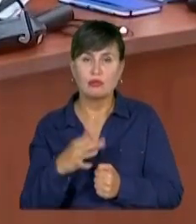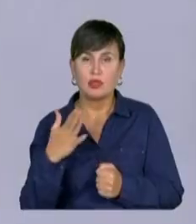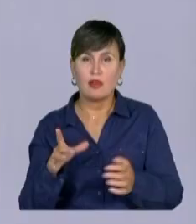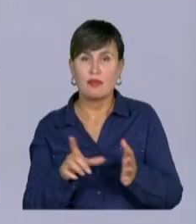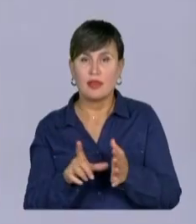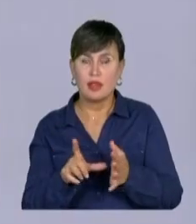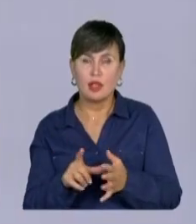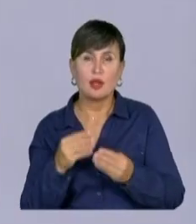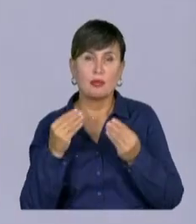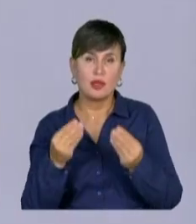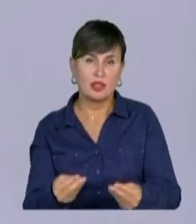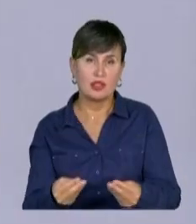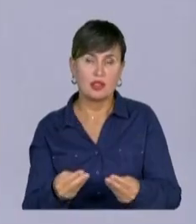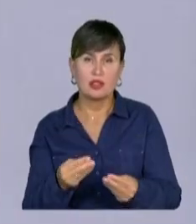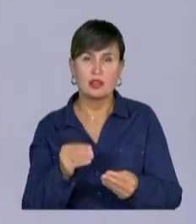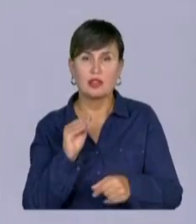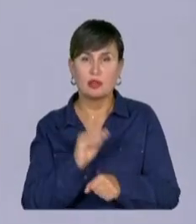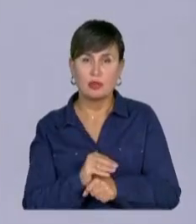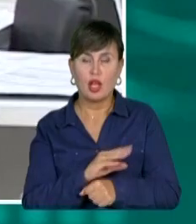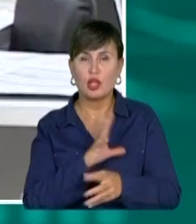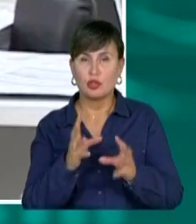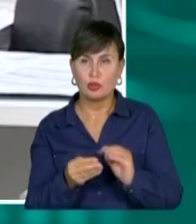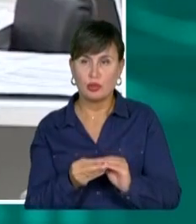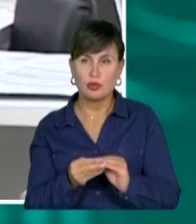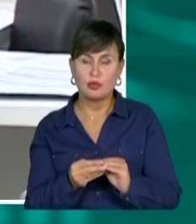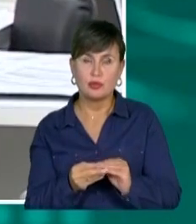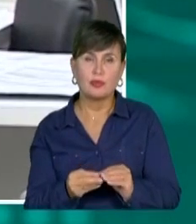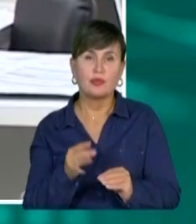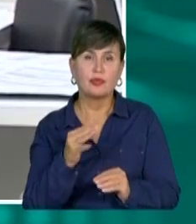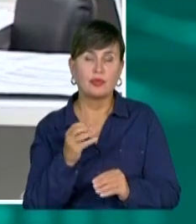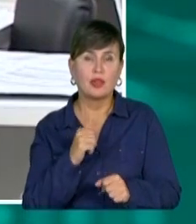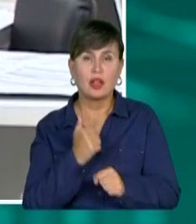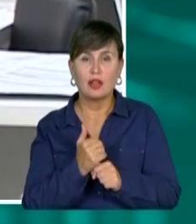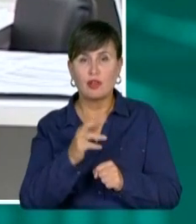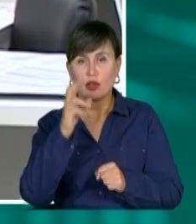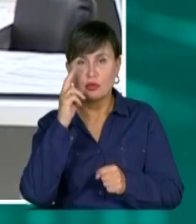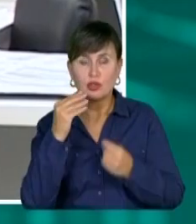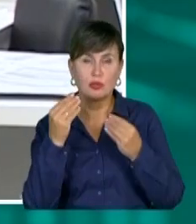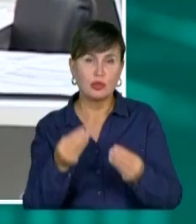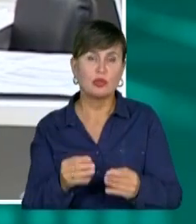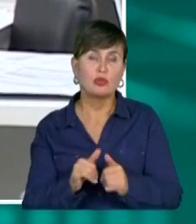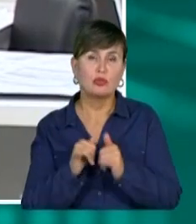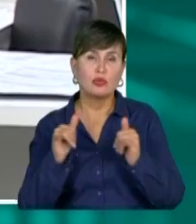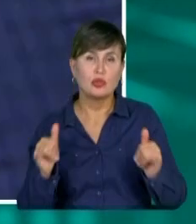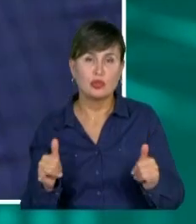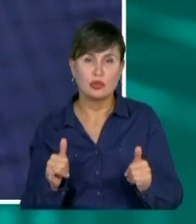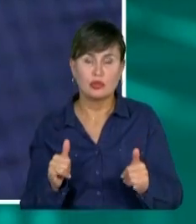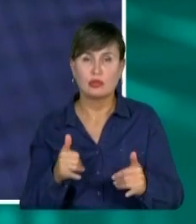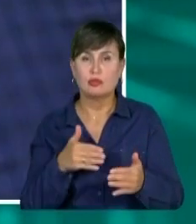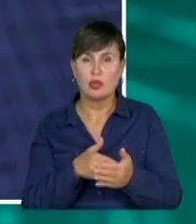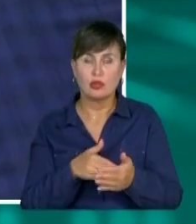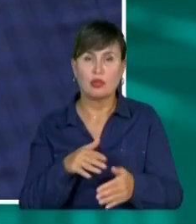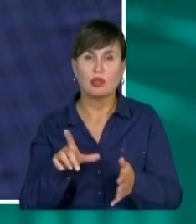на предоставление дополнительной отчетности. Кроме того, глава государства предложил увеличить порог налоговой